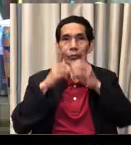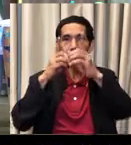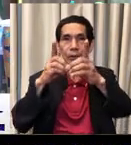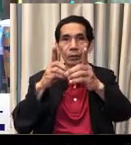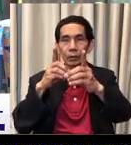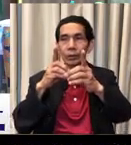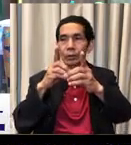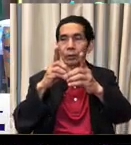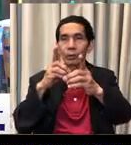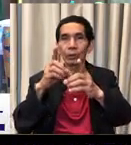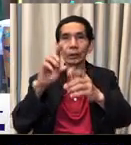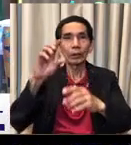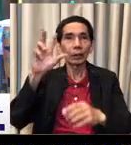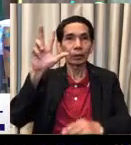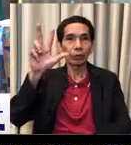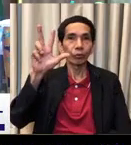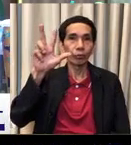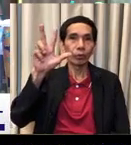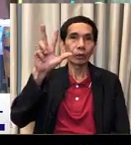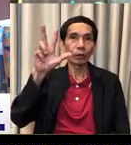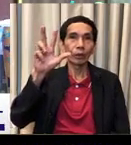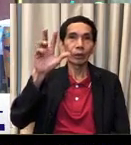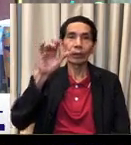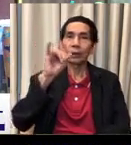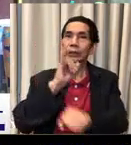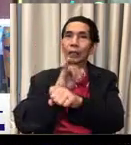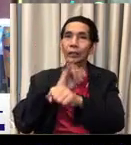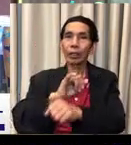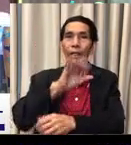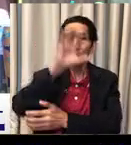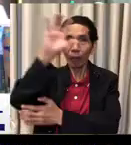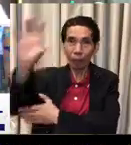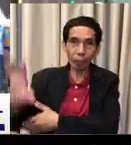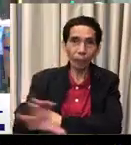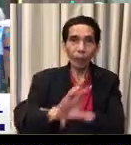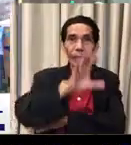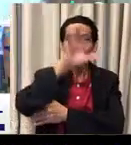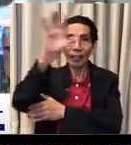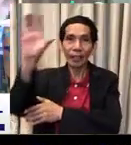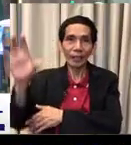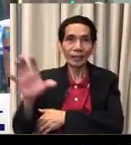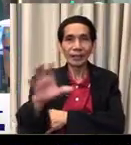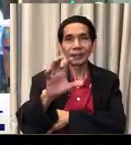ng tatlong industrial fund din sa ospital ng Sampaloc.